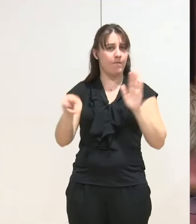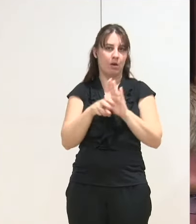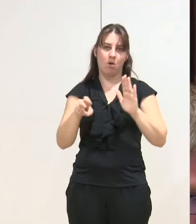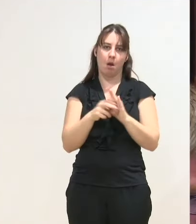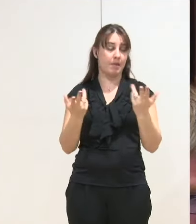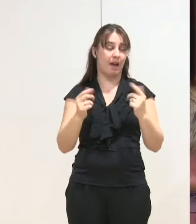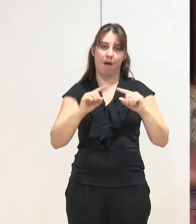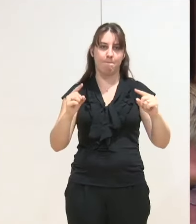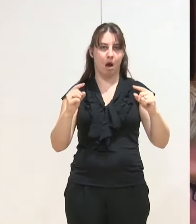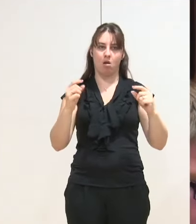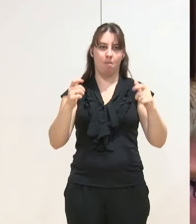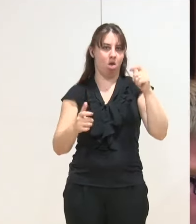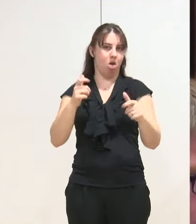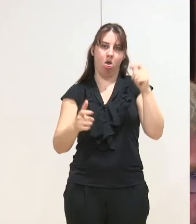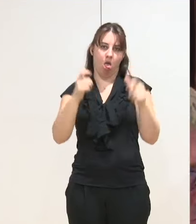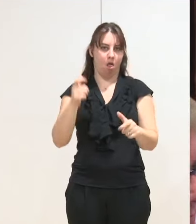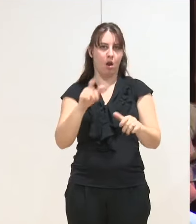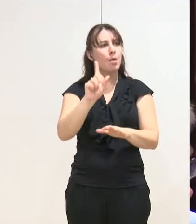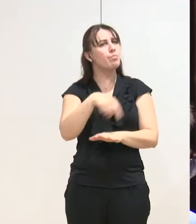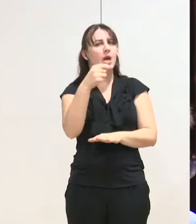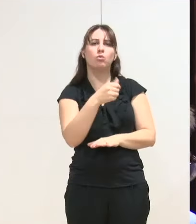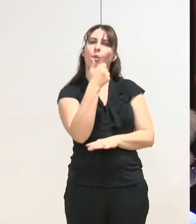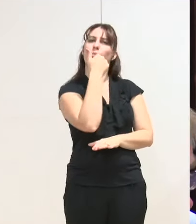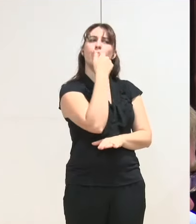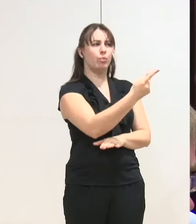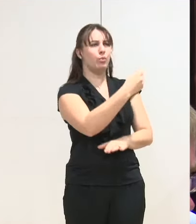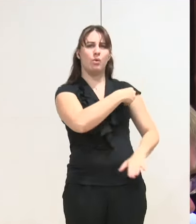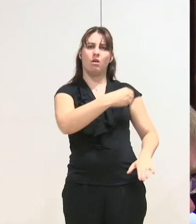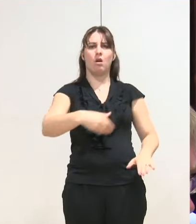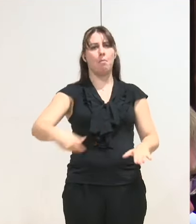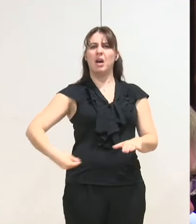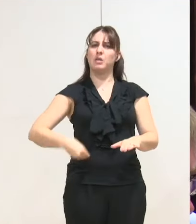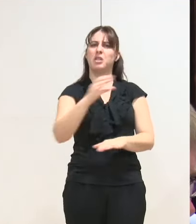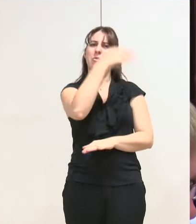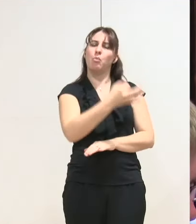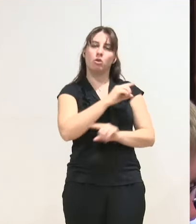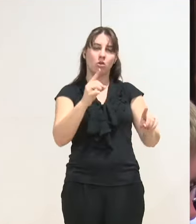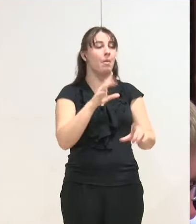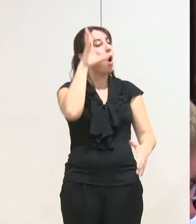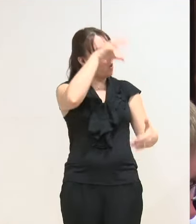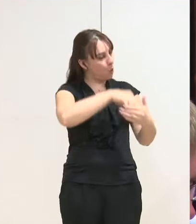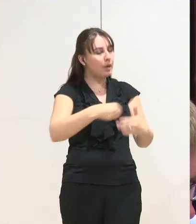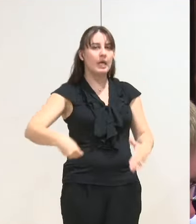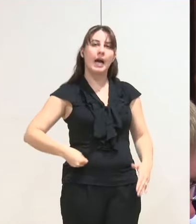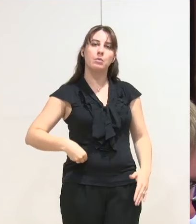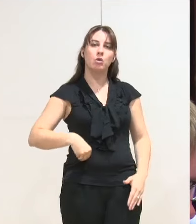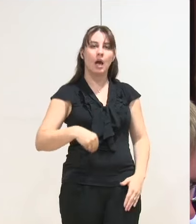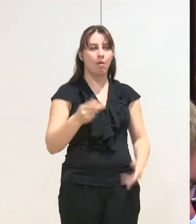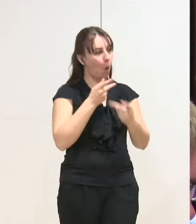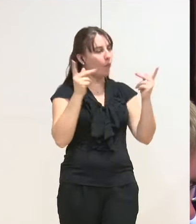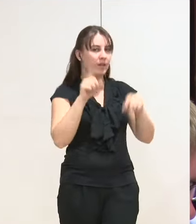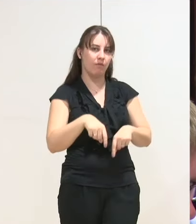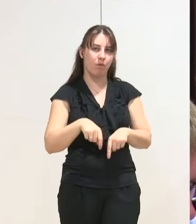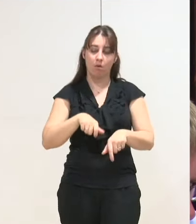clair vous n'êtes sûrement pas responsable de tous ces mots mais vous avez une responsabilité qui est celle de donner les moyens au